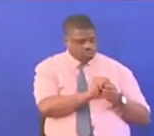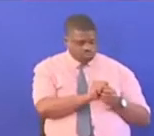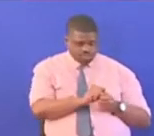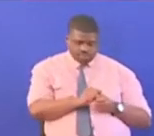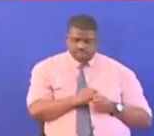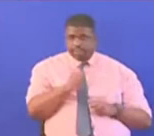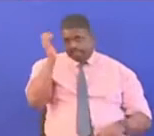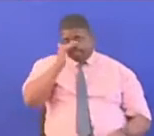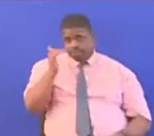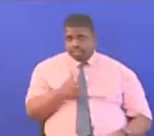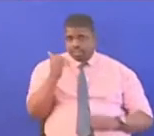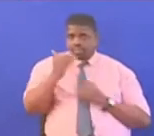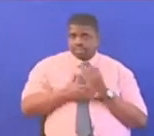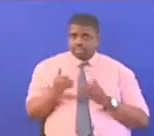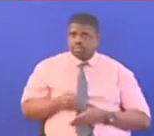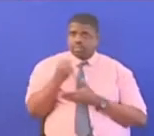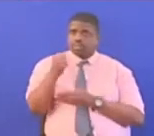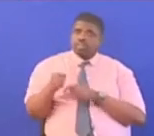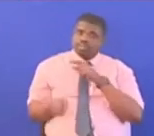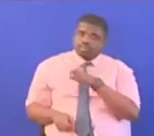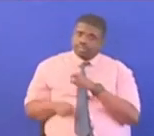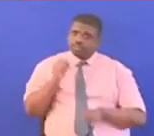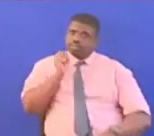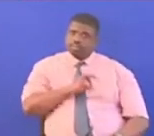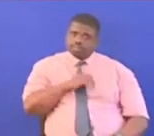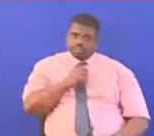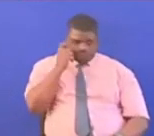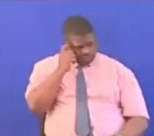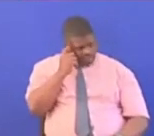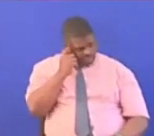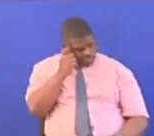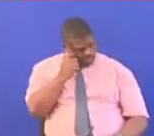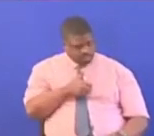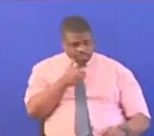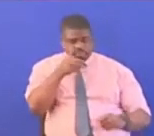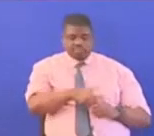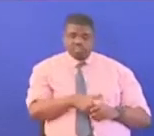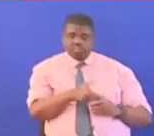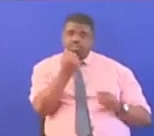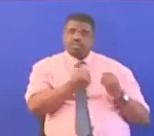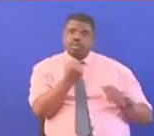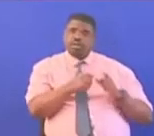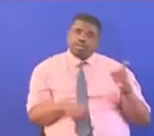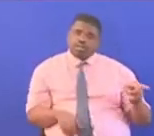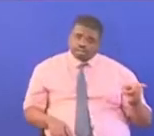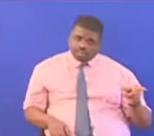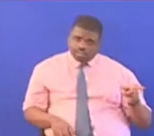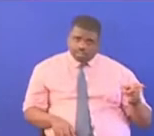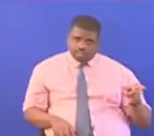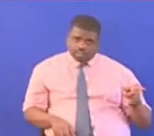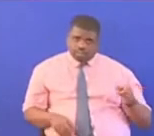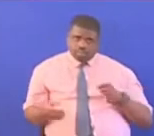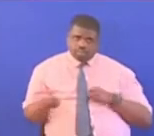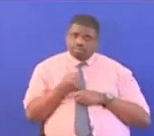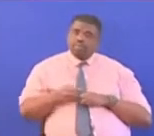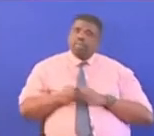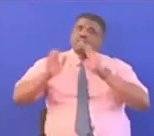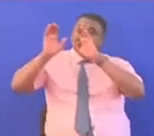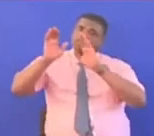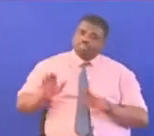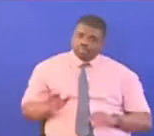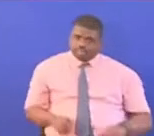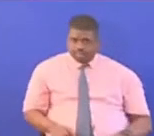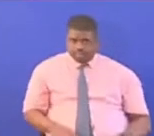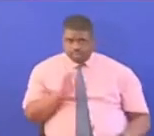yetu inawekeza pale, tumewalipa watu mishahara, watu wanaweka mafuta kwenye magari, wanafanya kampeni